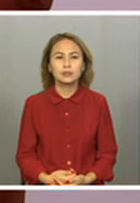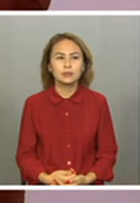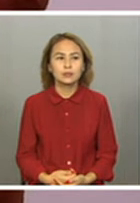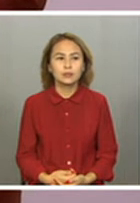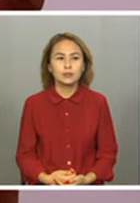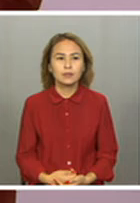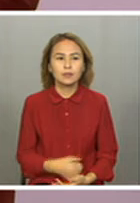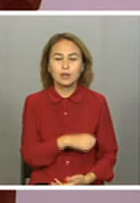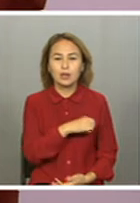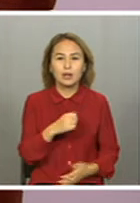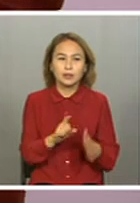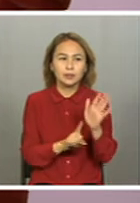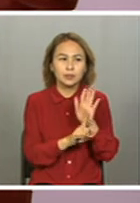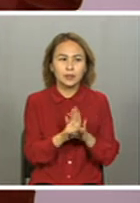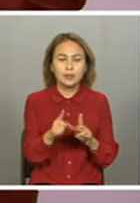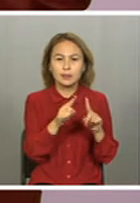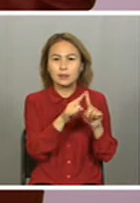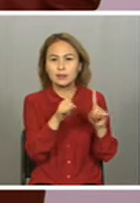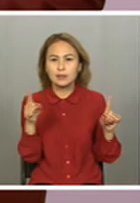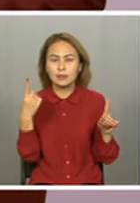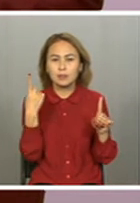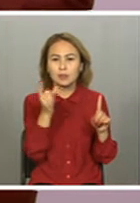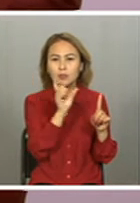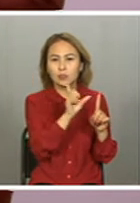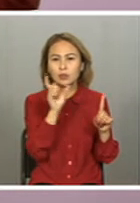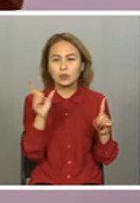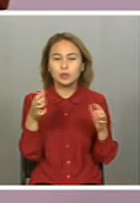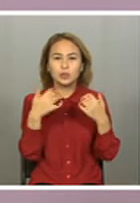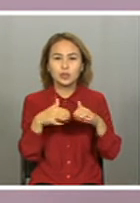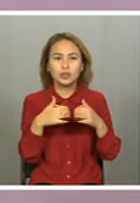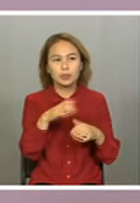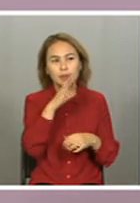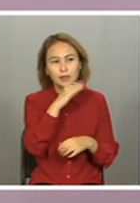Алдымен кесіндінің бір бөлігін өлшеп